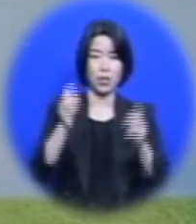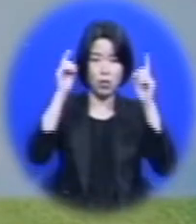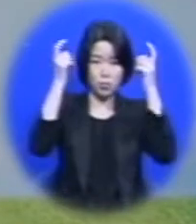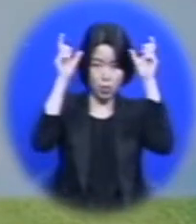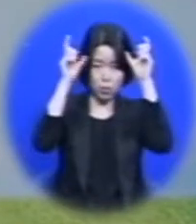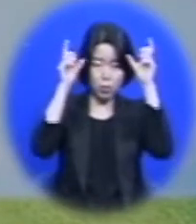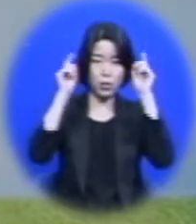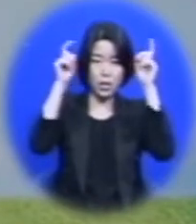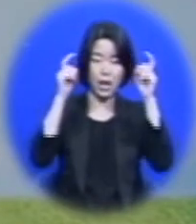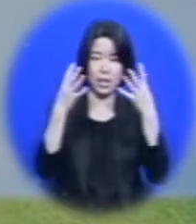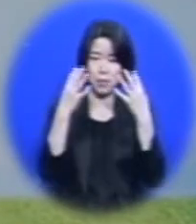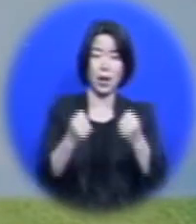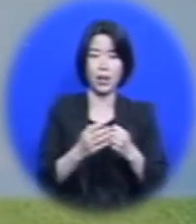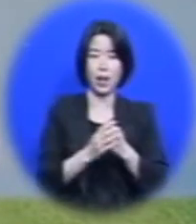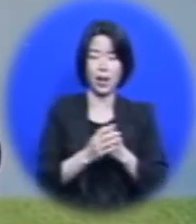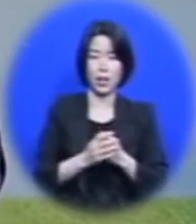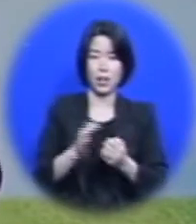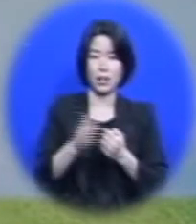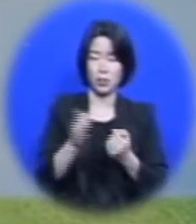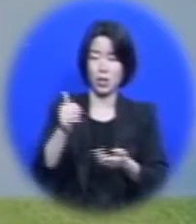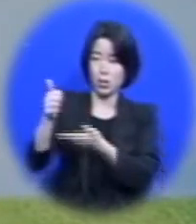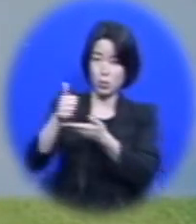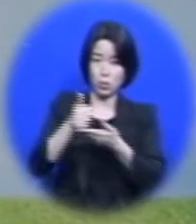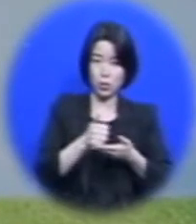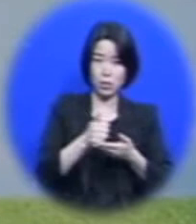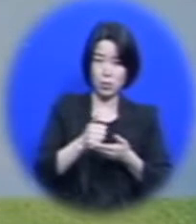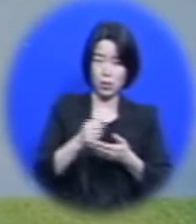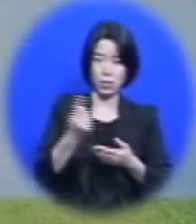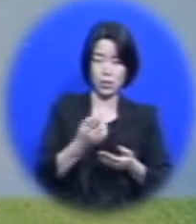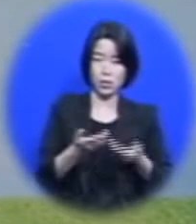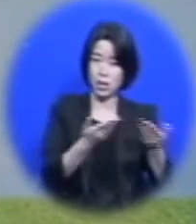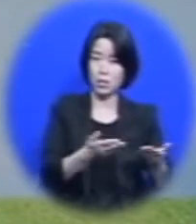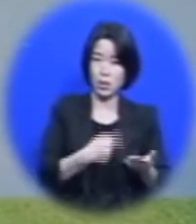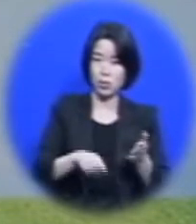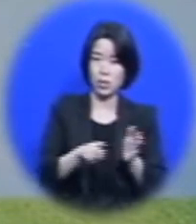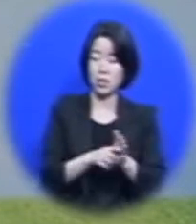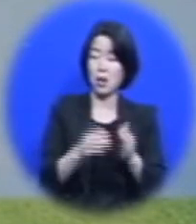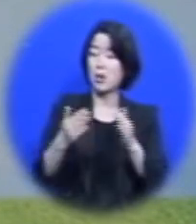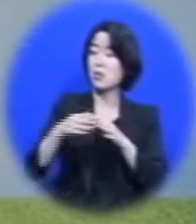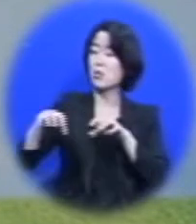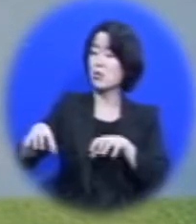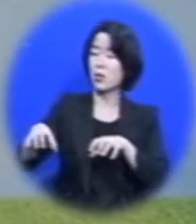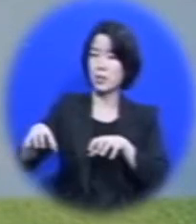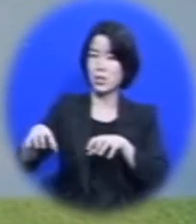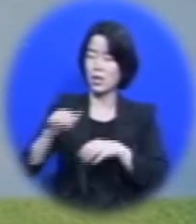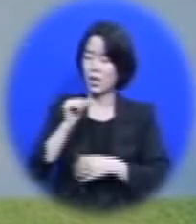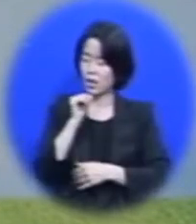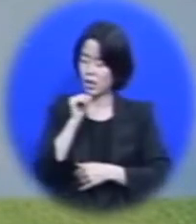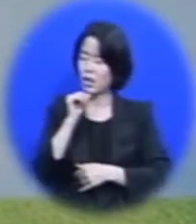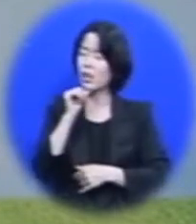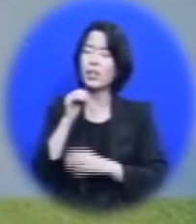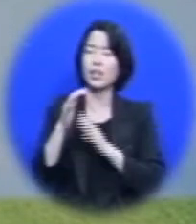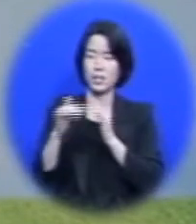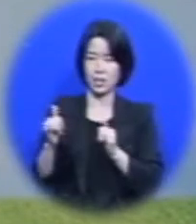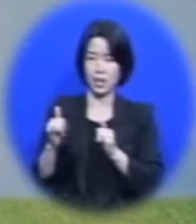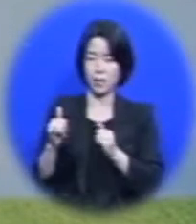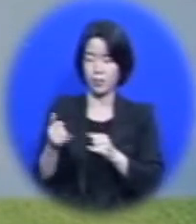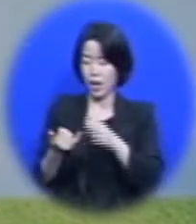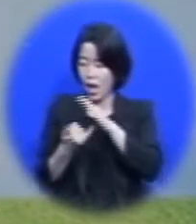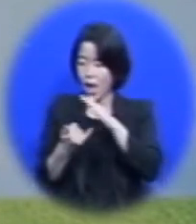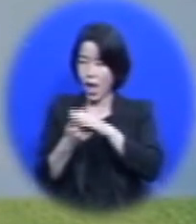손님이 왔는데 대접을 하려고 그 옆에 사는 아주 가난한 사람 어린 암양 한 마리를